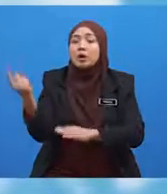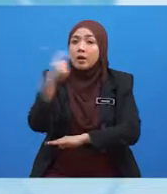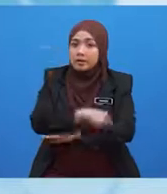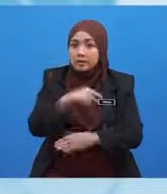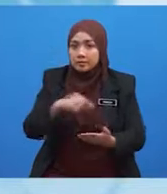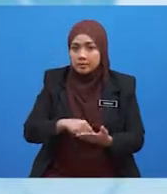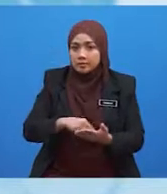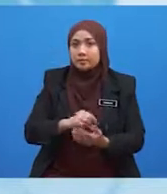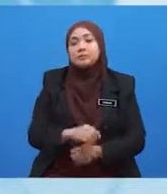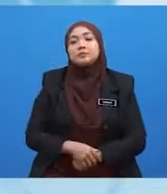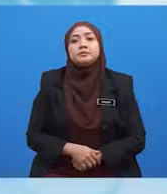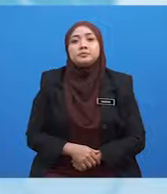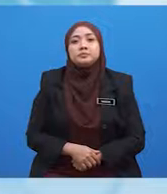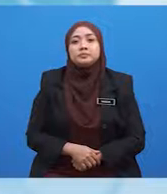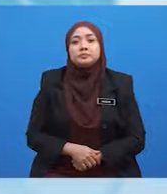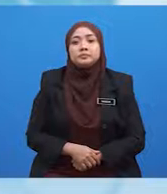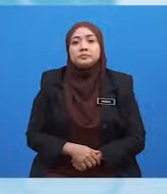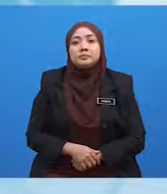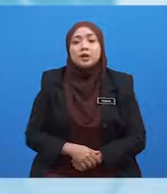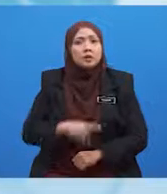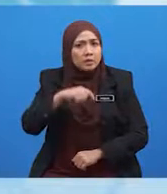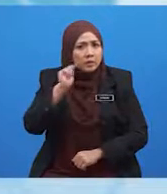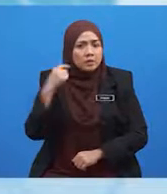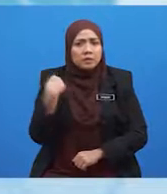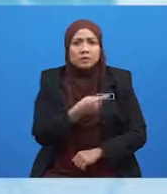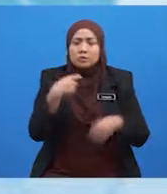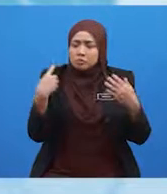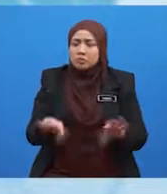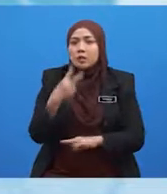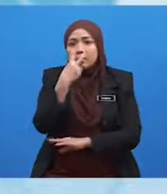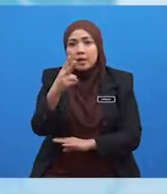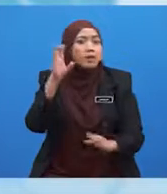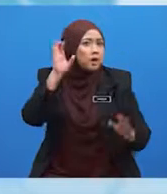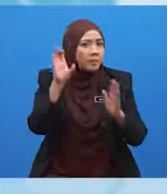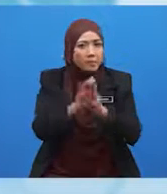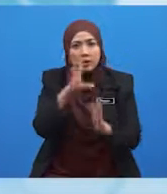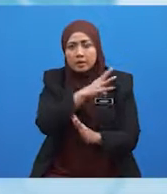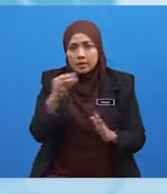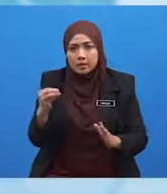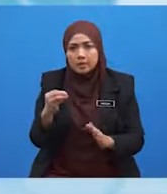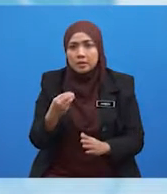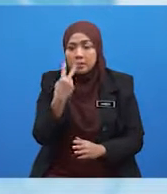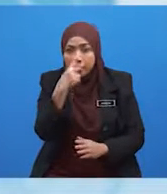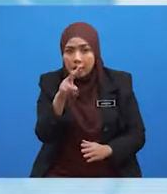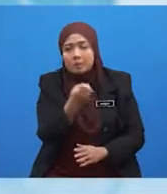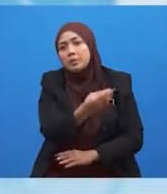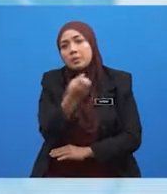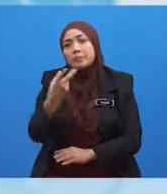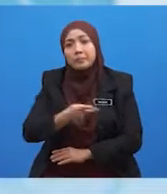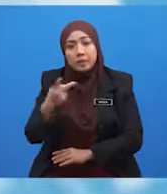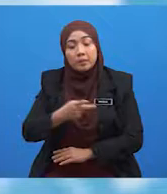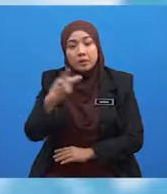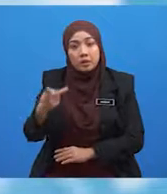ini Oh iya jika tadi kita Tengah pun melihat gambar dan meneliti beberapa ilmuwan yang terdapat